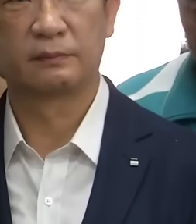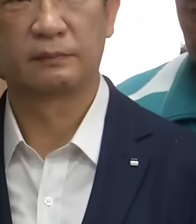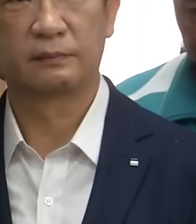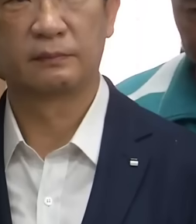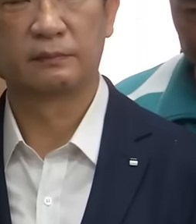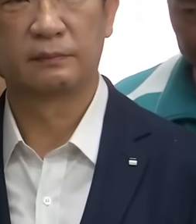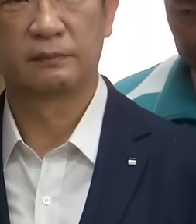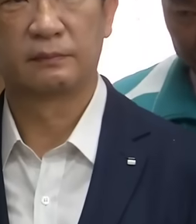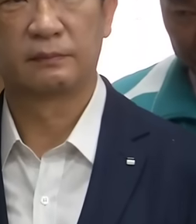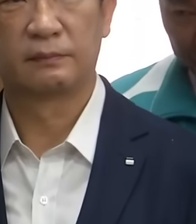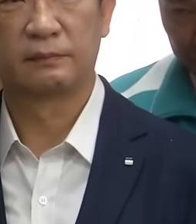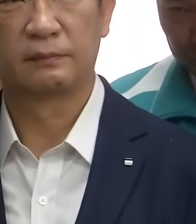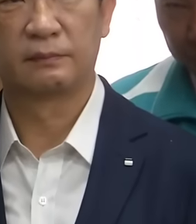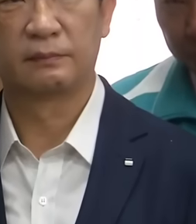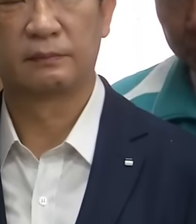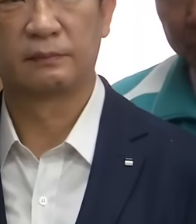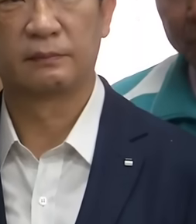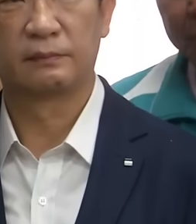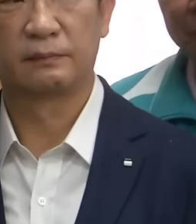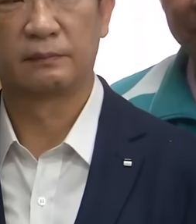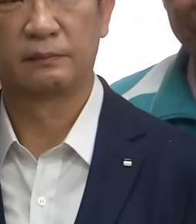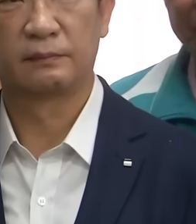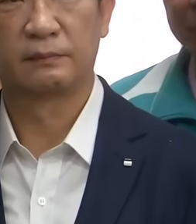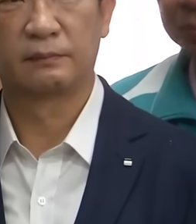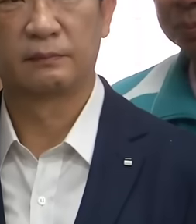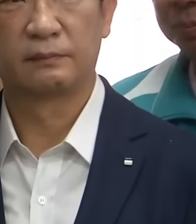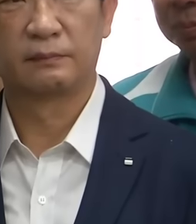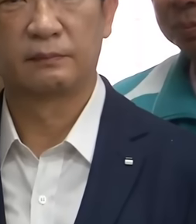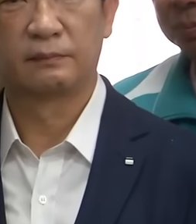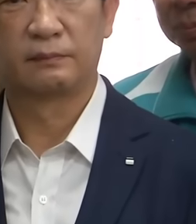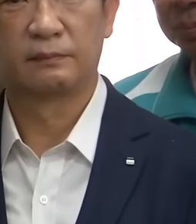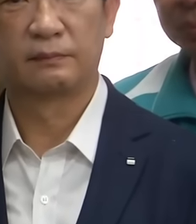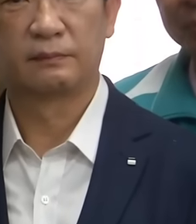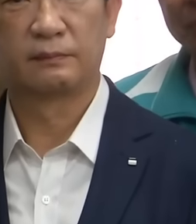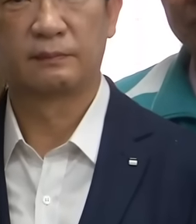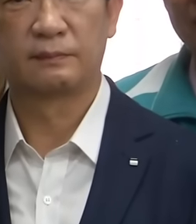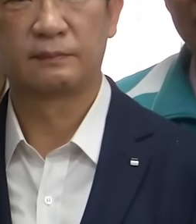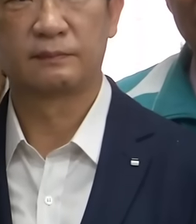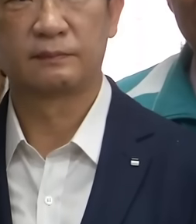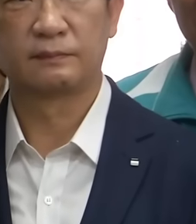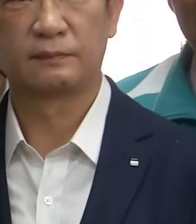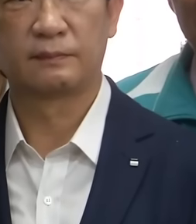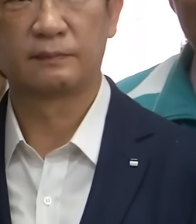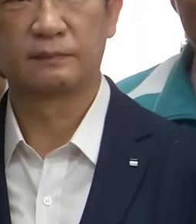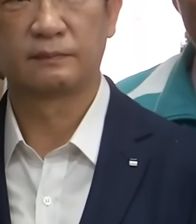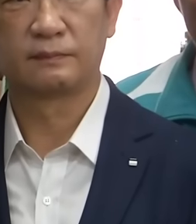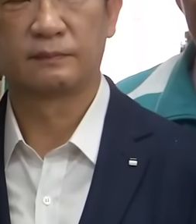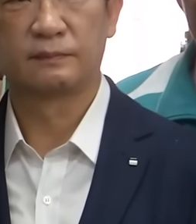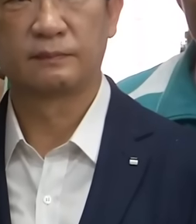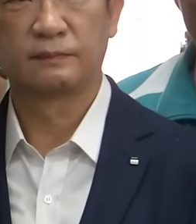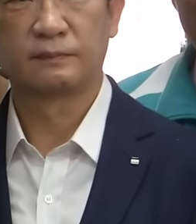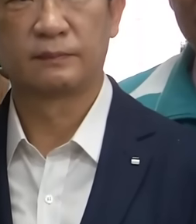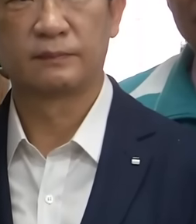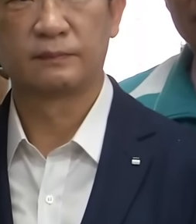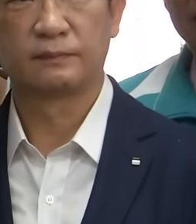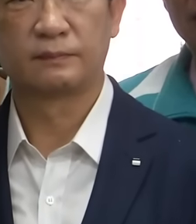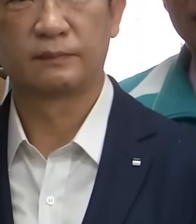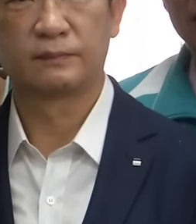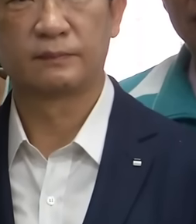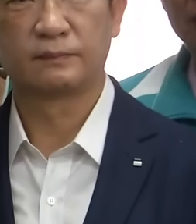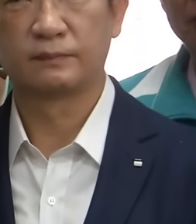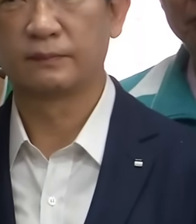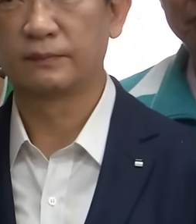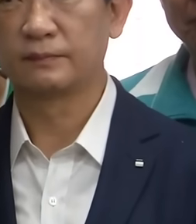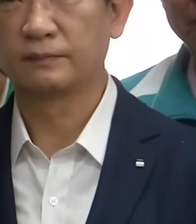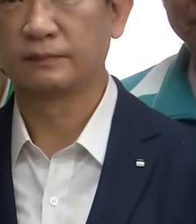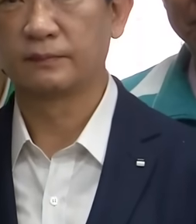我非常感谢美国总统拜登、美国的政府、国会，还有世界各国对台海和